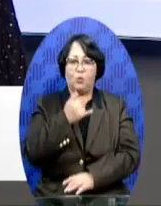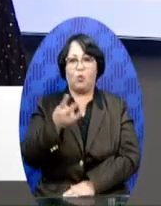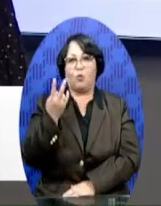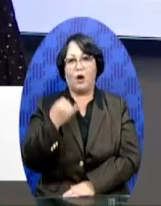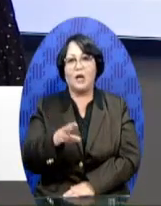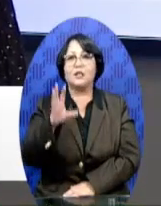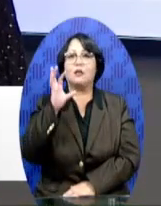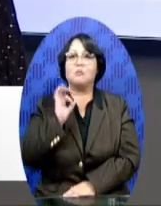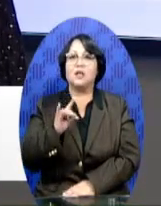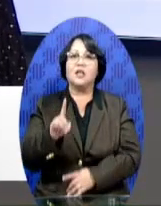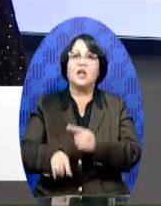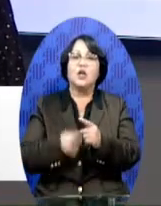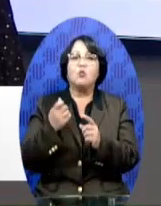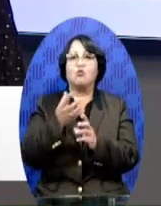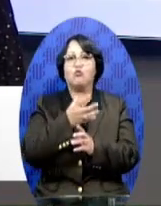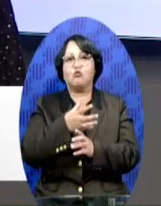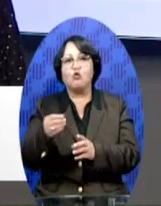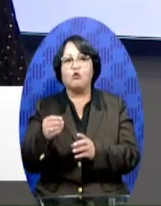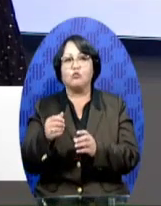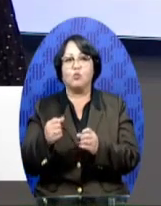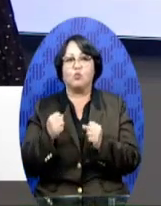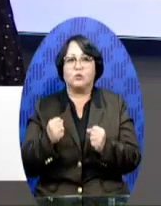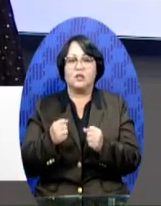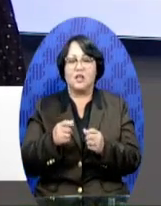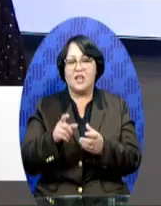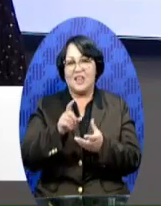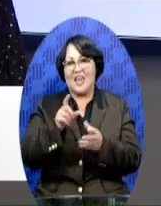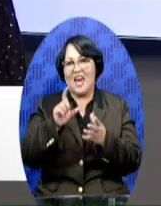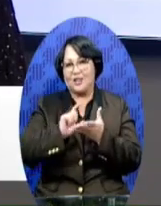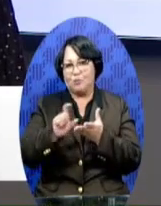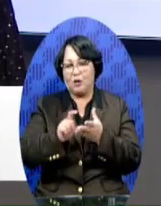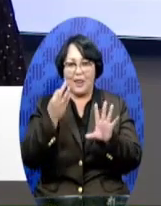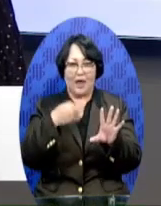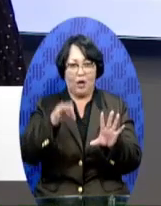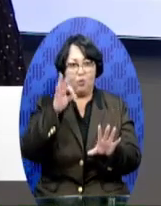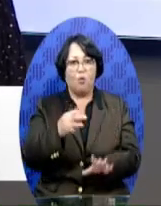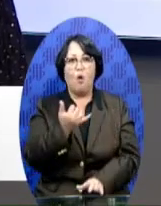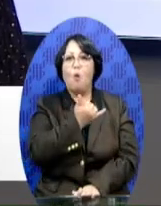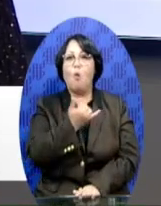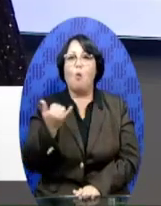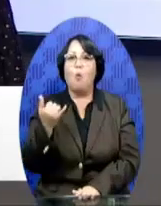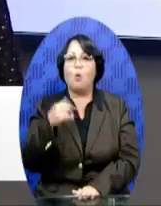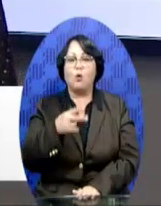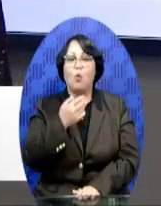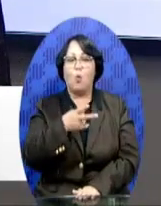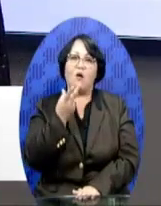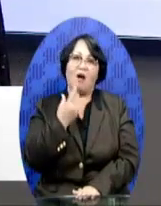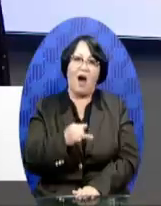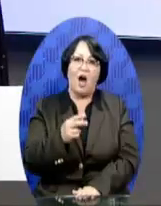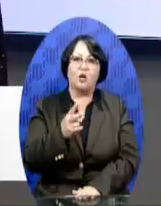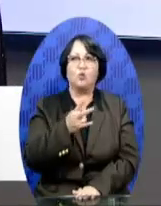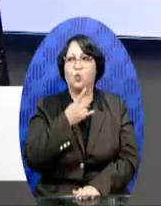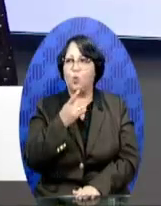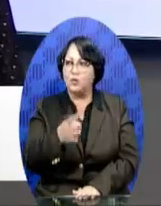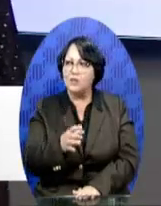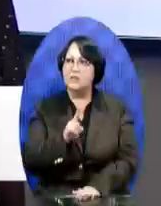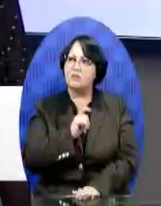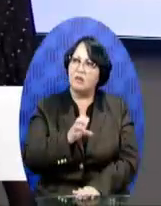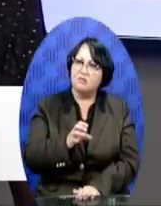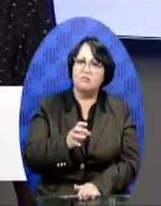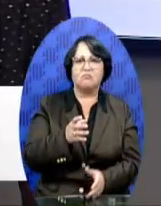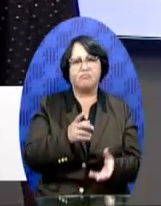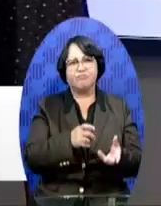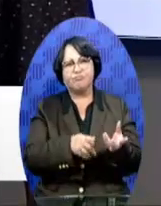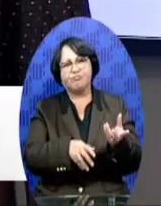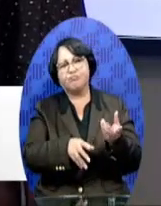өсөлт гол нөлөөлж байна. Нийт экспортын 80%-ийн салбар бүрдүүлж байгаа юм. Харин импортын хэмжээ 7.6% өссөн үзүүлэлттэй